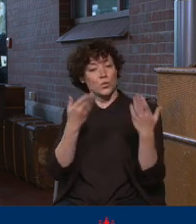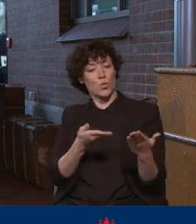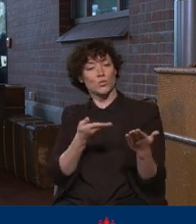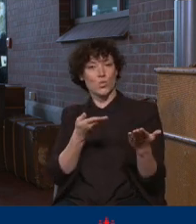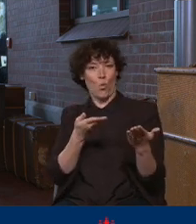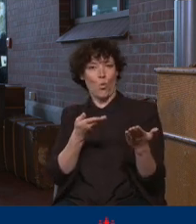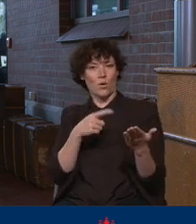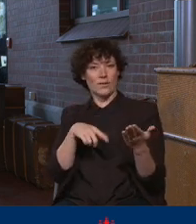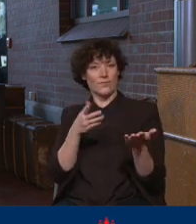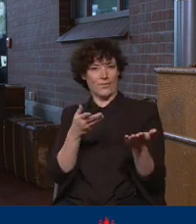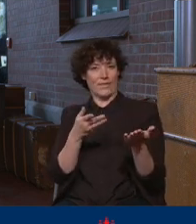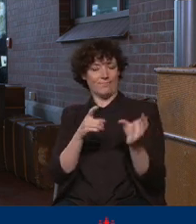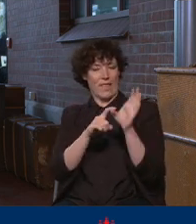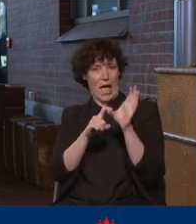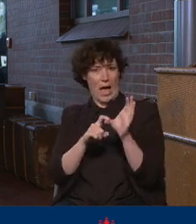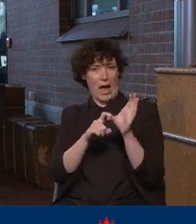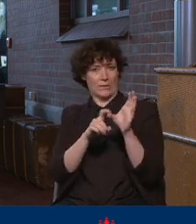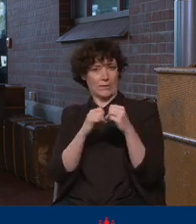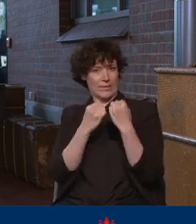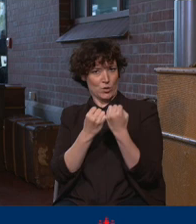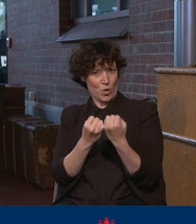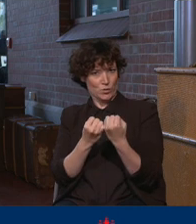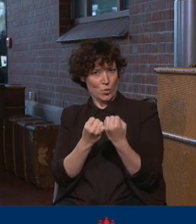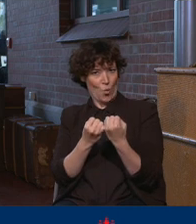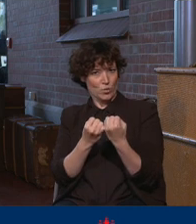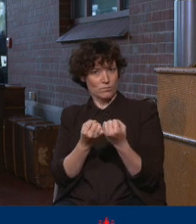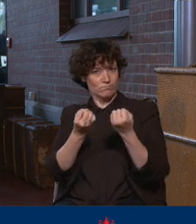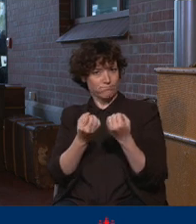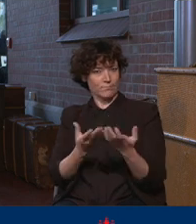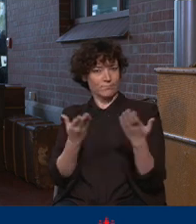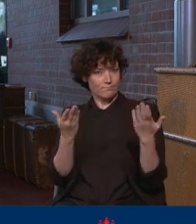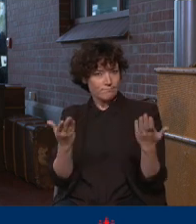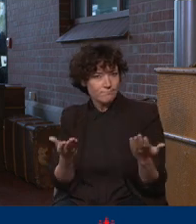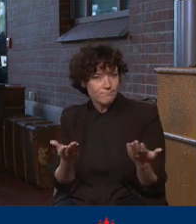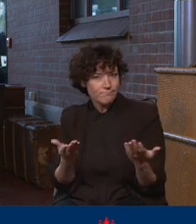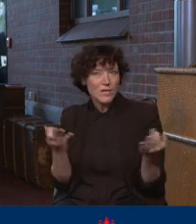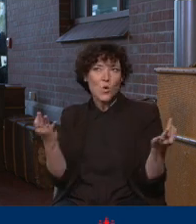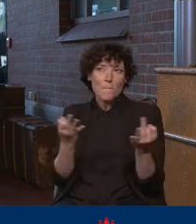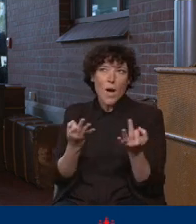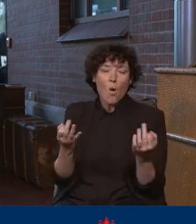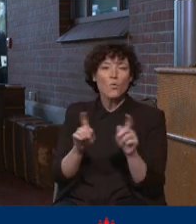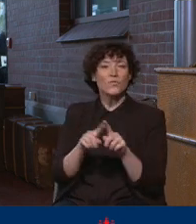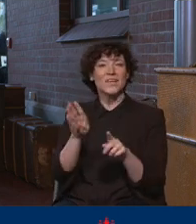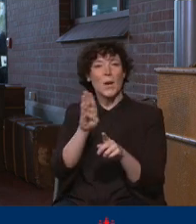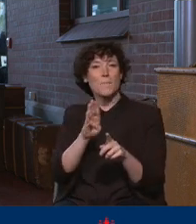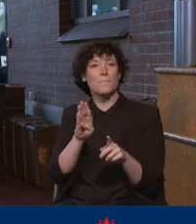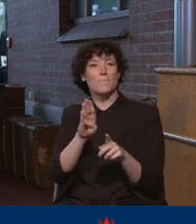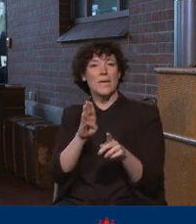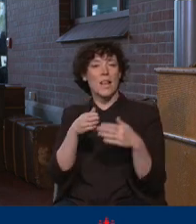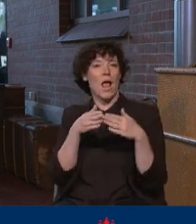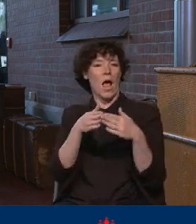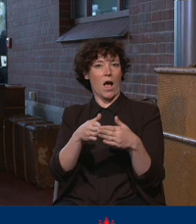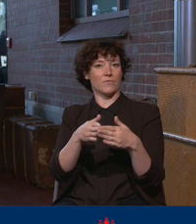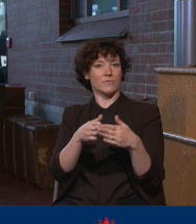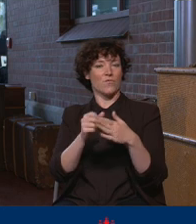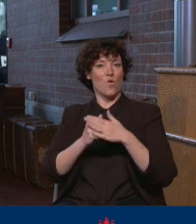haken situation dass diese situation quasi eines hakens der den willen die den will hafen